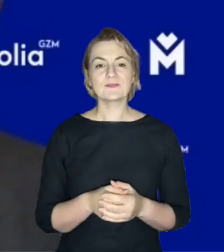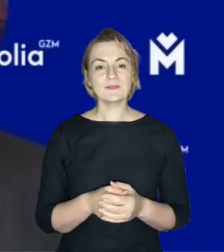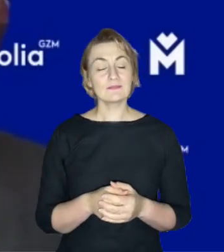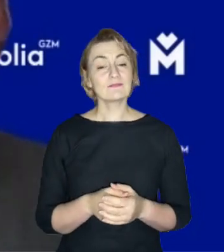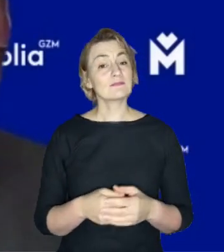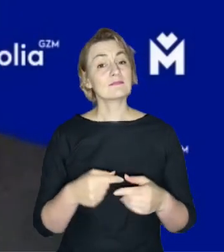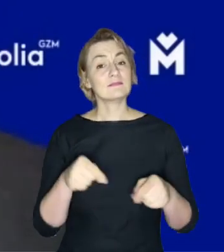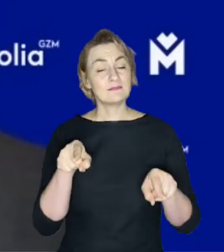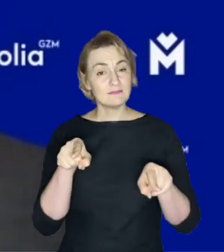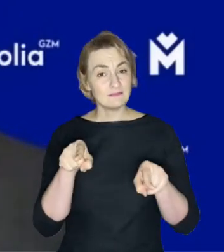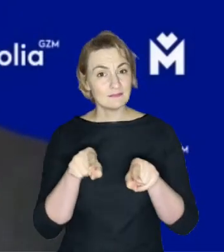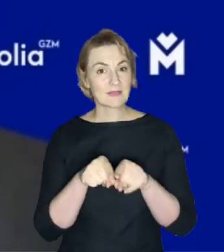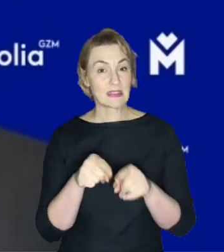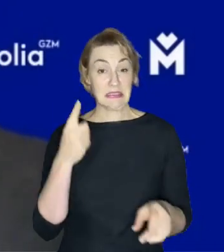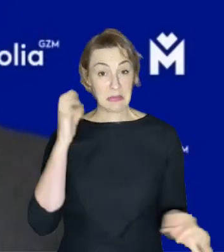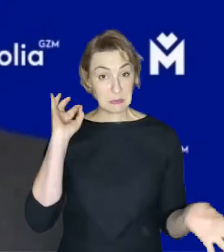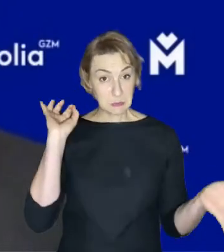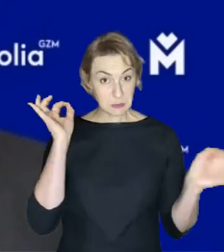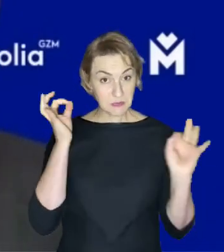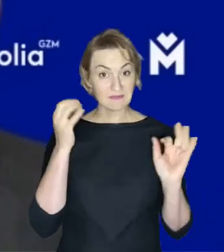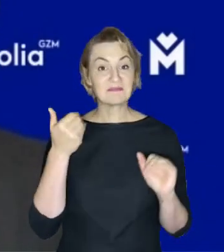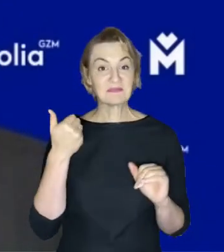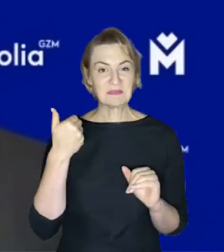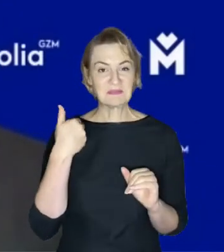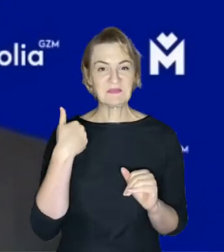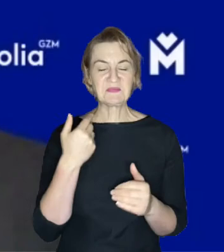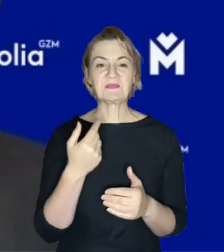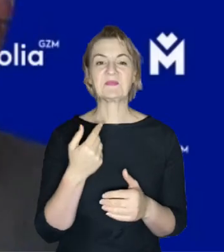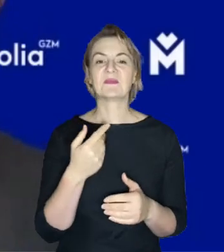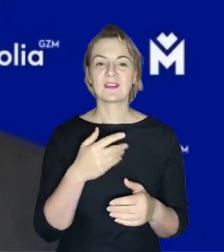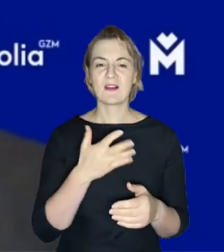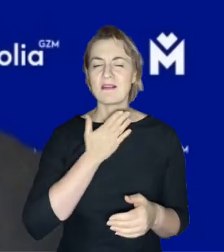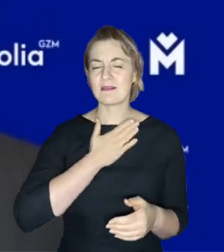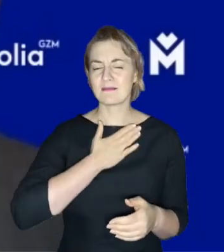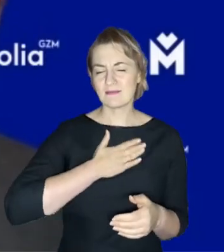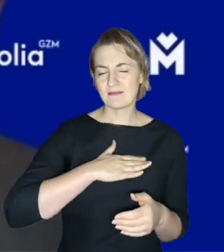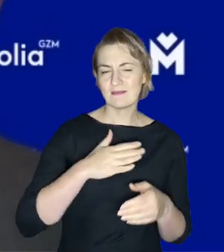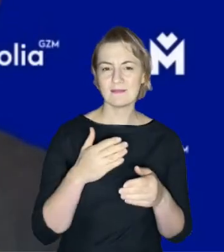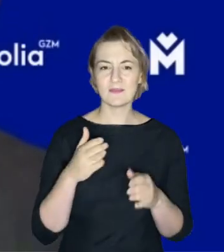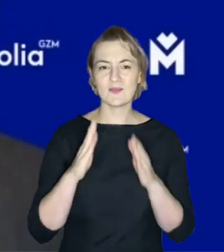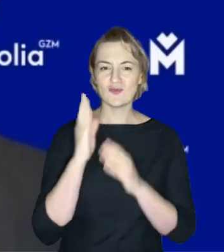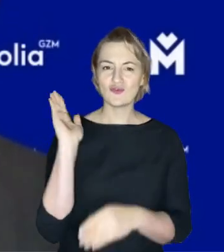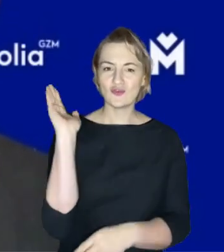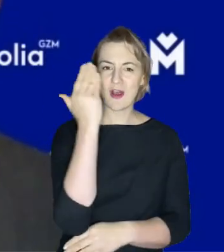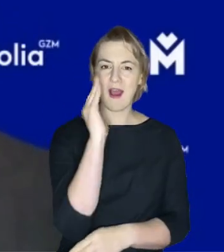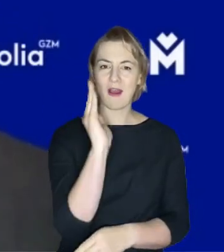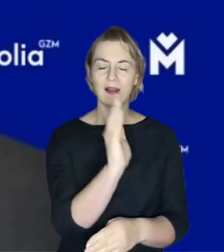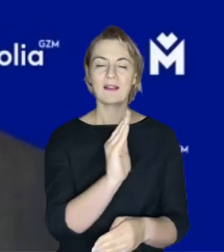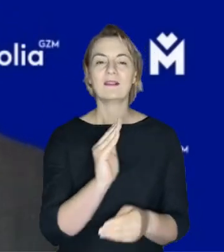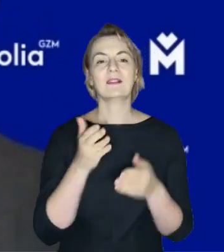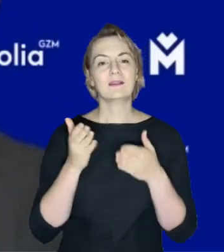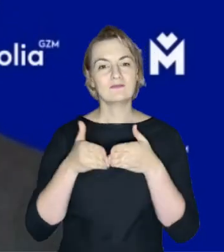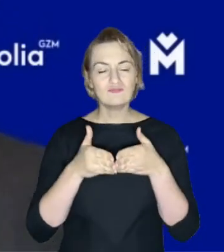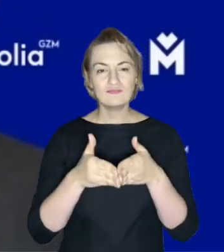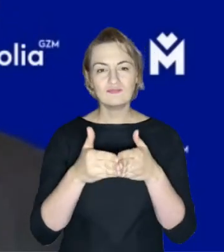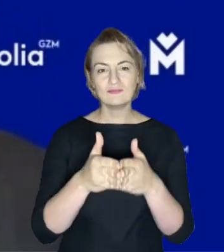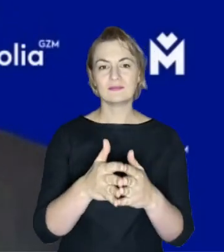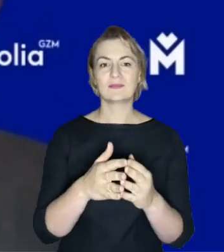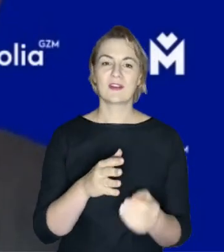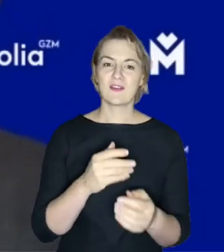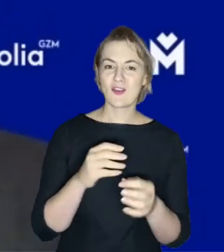I podobno, tak można przeczytać w sieci, kocha żeglarstwo, pływanie, góry, narty, sporty walki, konie, psy,